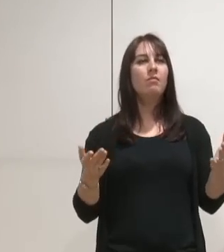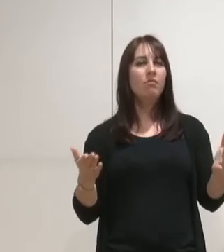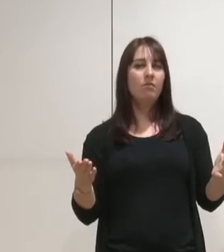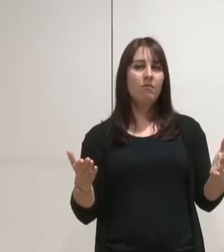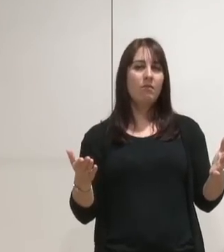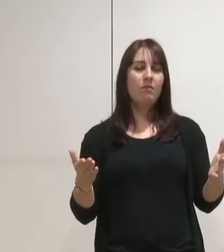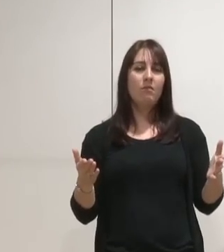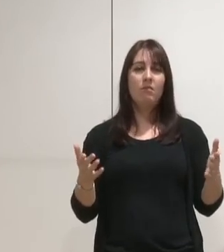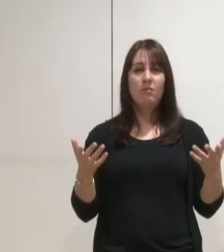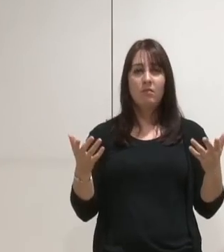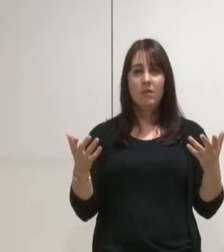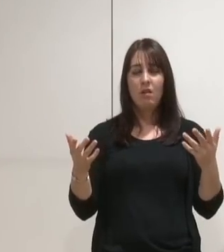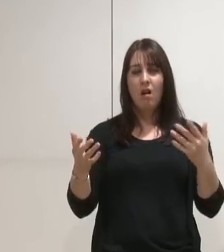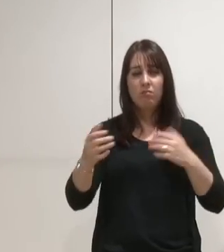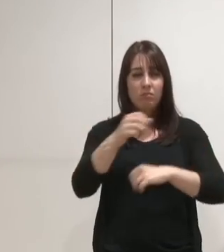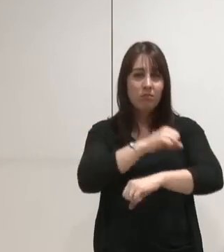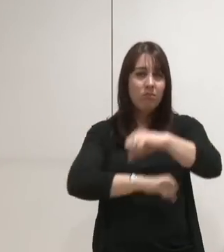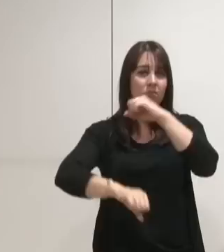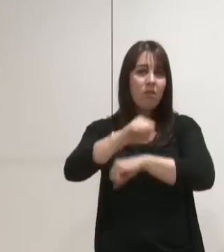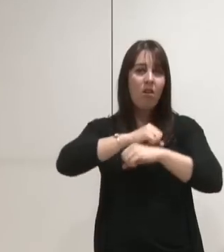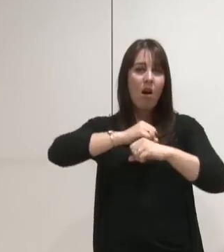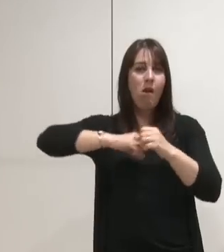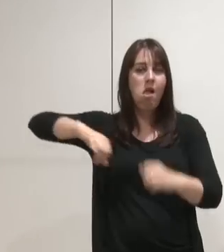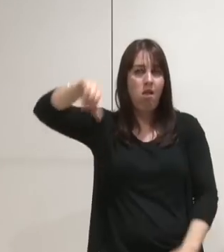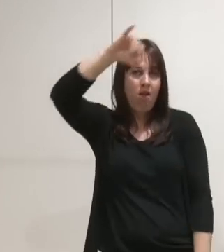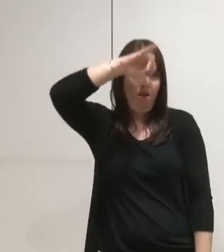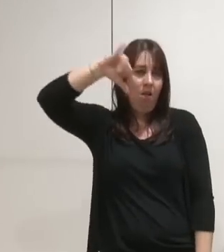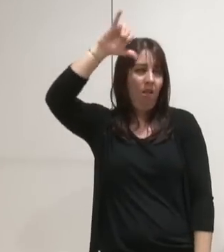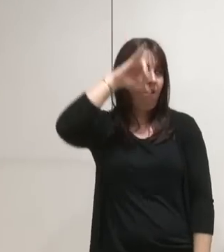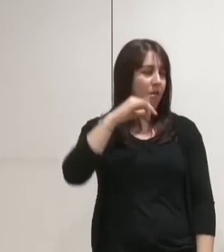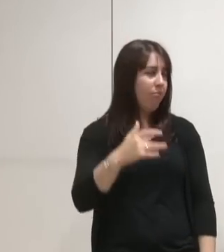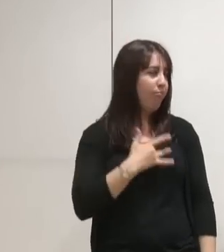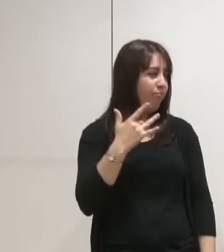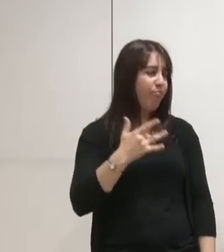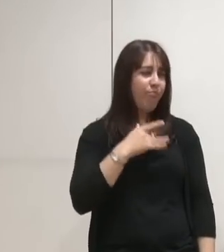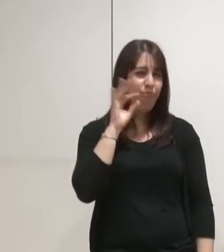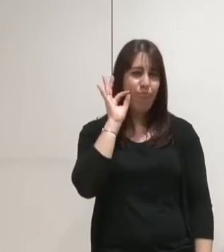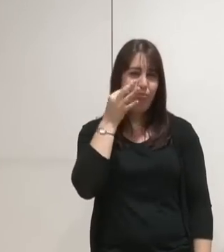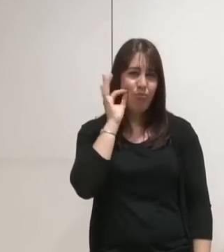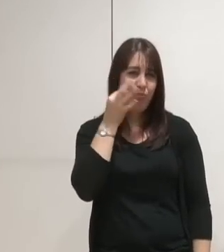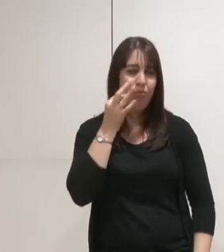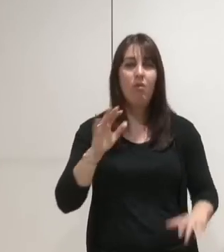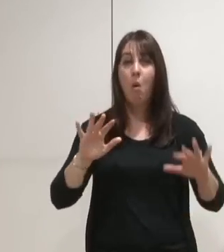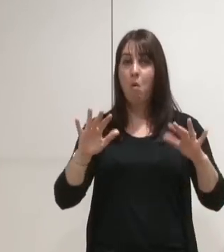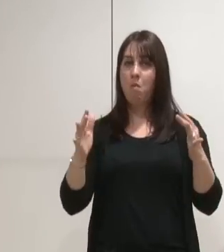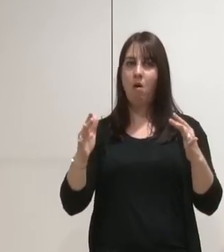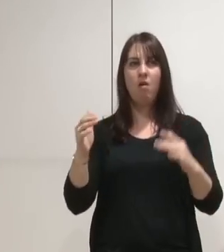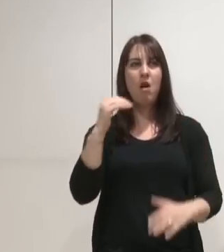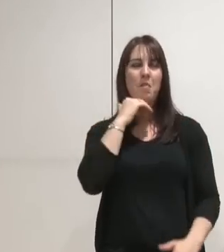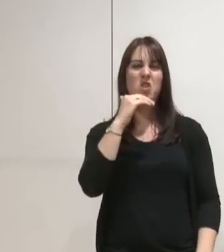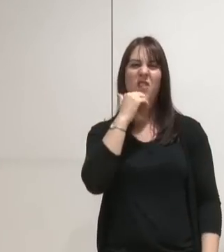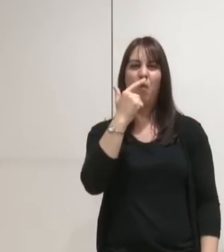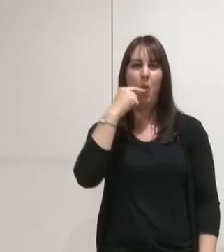pitoyable opération d'enfumage en en agitant le chiffon rouge